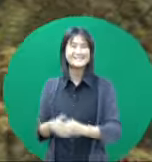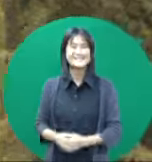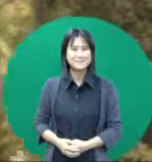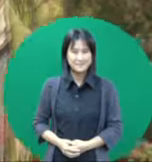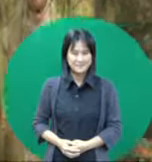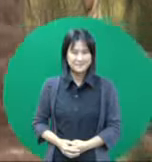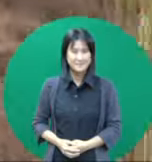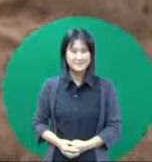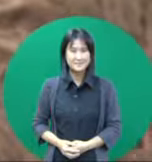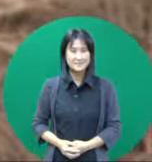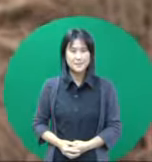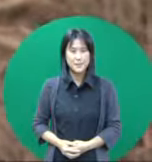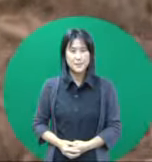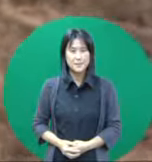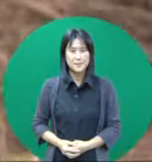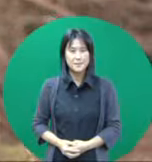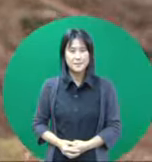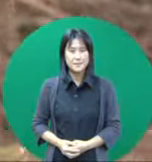です。